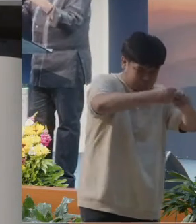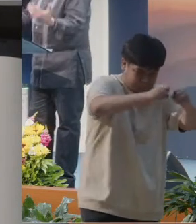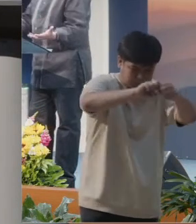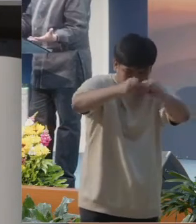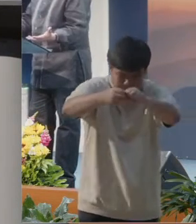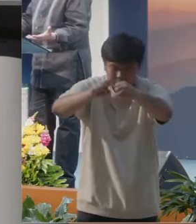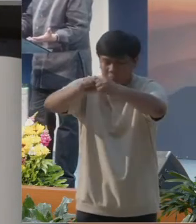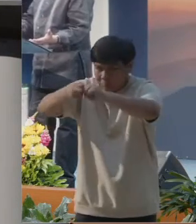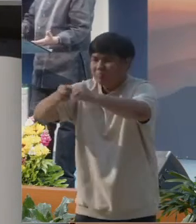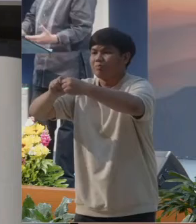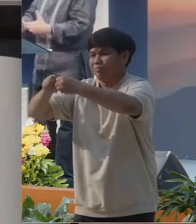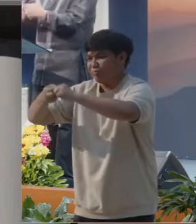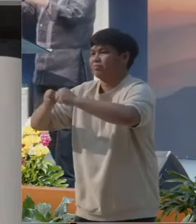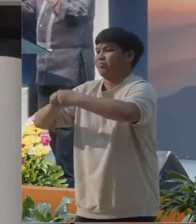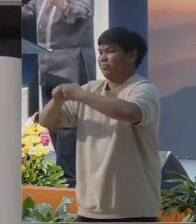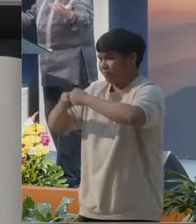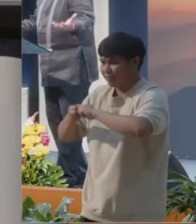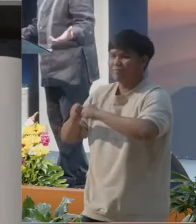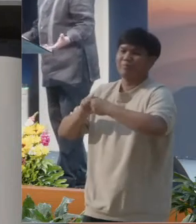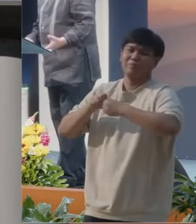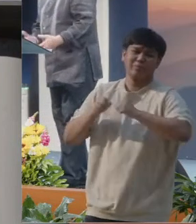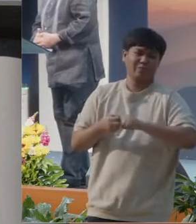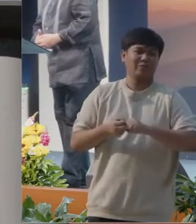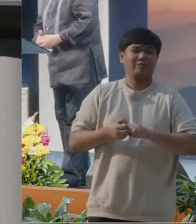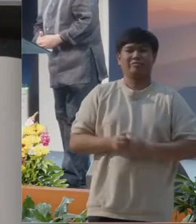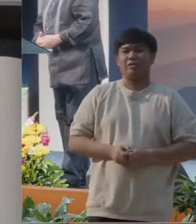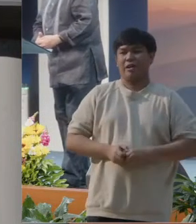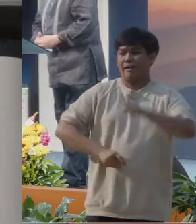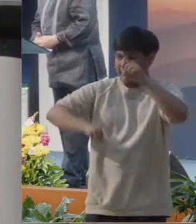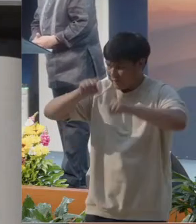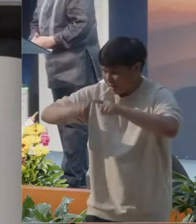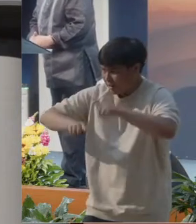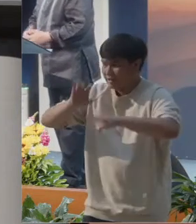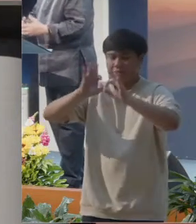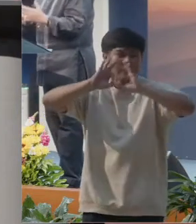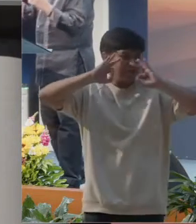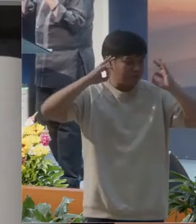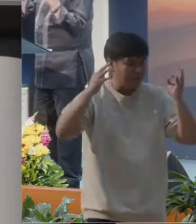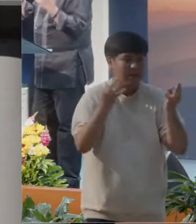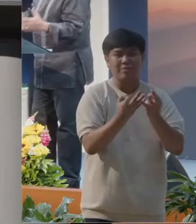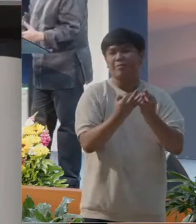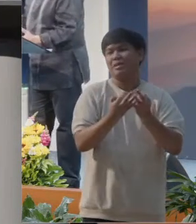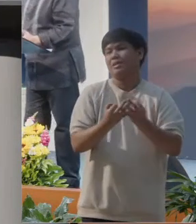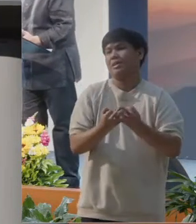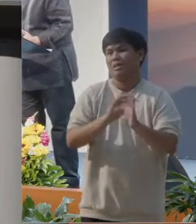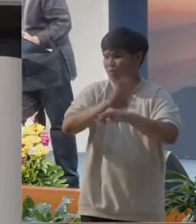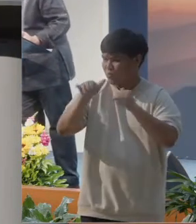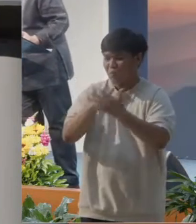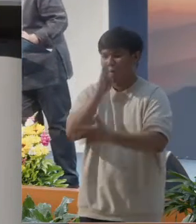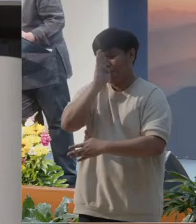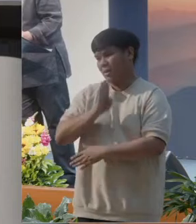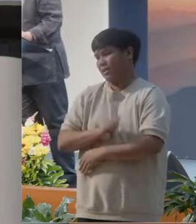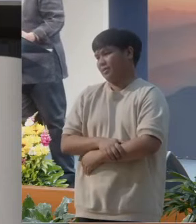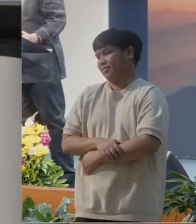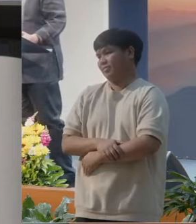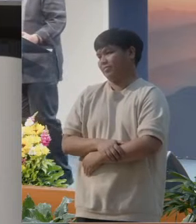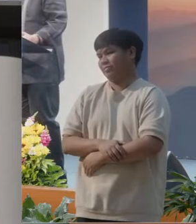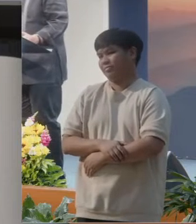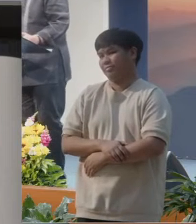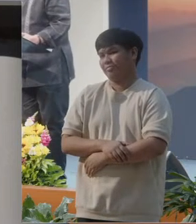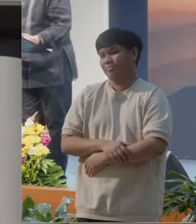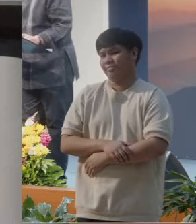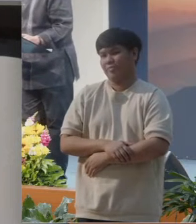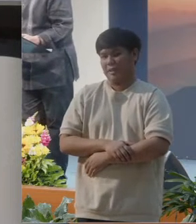buong simbahan natin, sa buong mga kinakasama natin. Ang kasalanan ay may malawak na epekto na